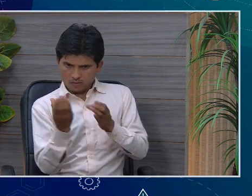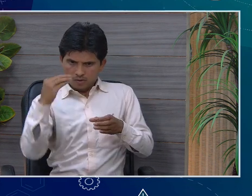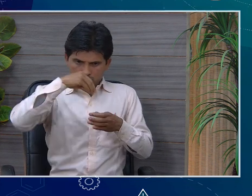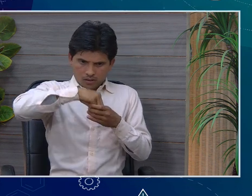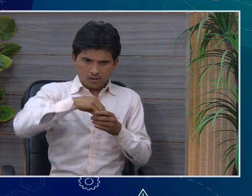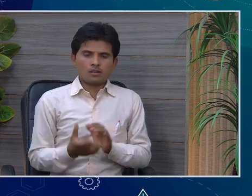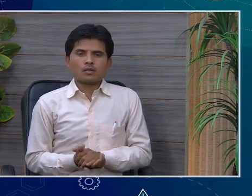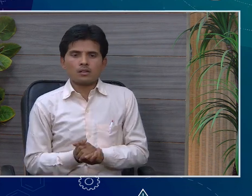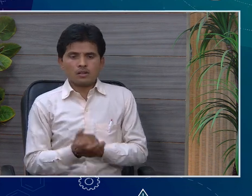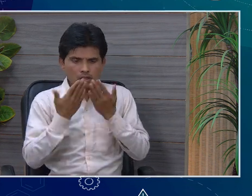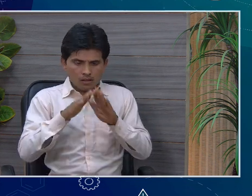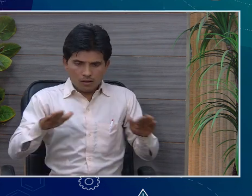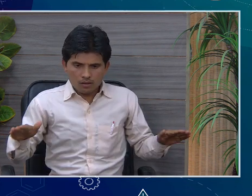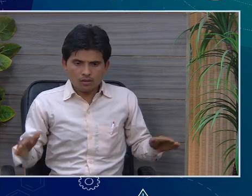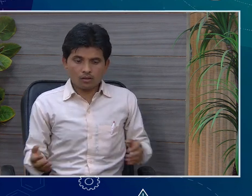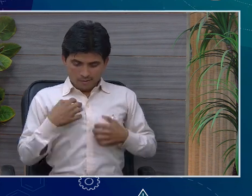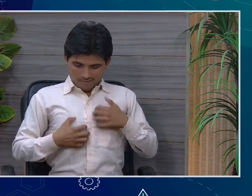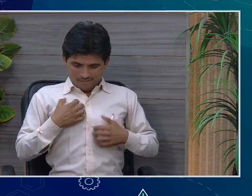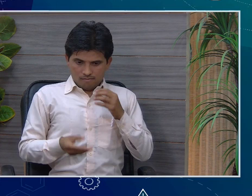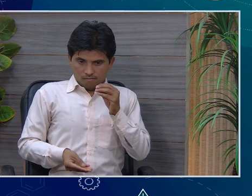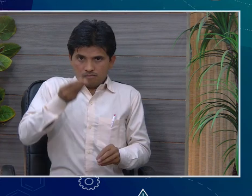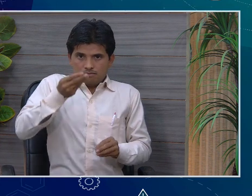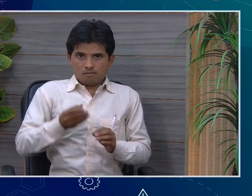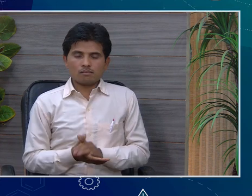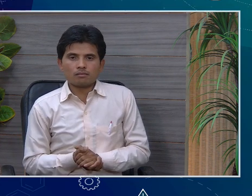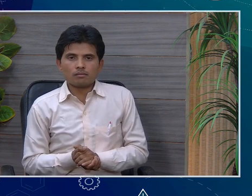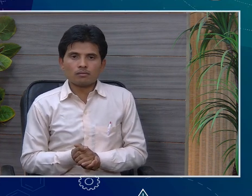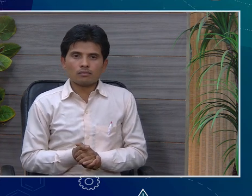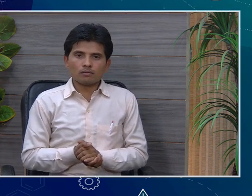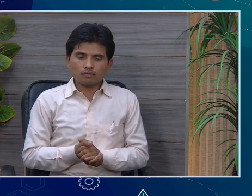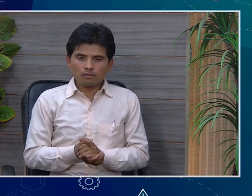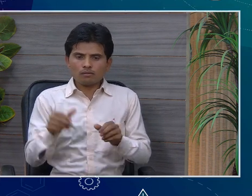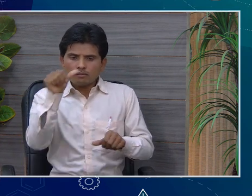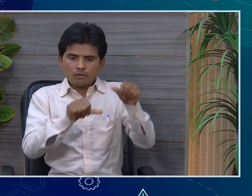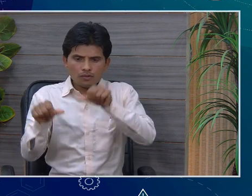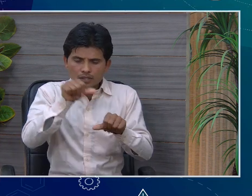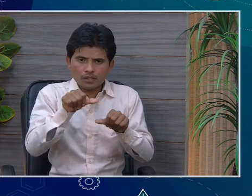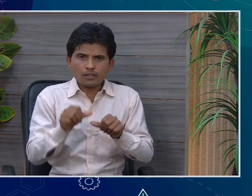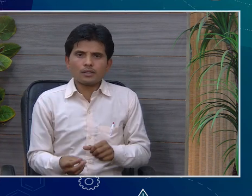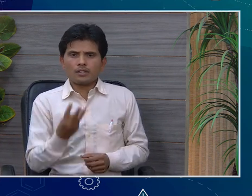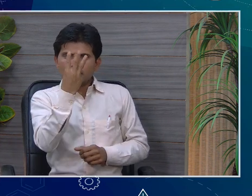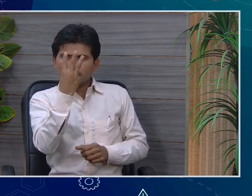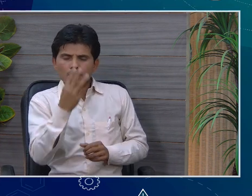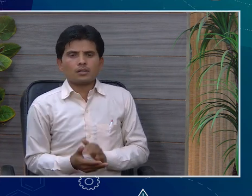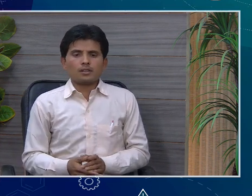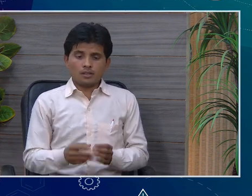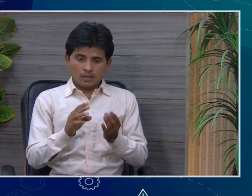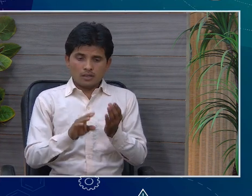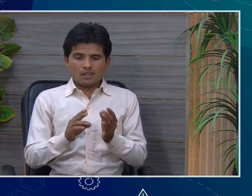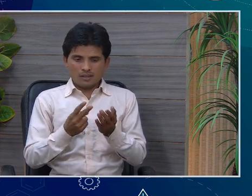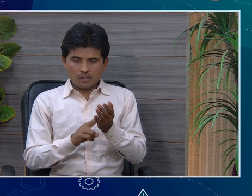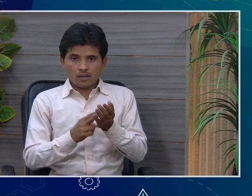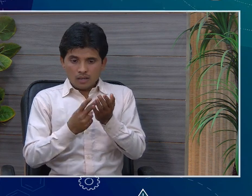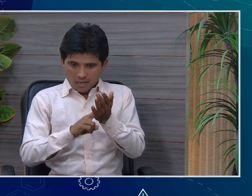हर बच्चा उसमें इंवोल्व होगा उसमें इंटरेस्ट रेट का या दूसरी चीज कि विज्ञान के हम देखते हैं तीन उसके नीचे होते हैं